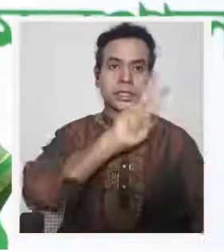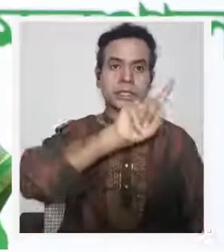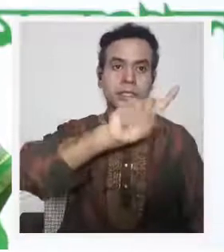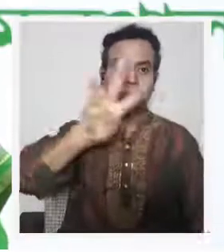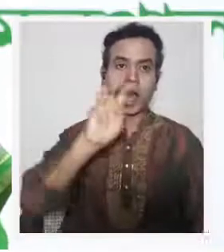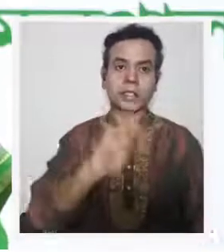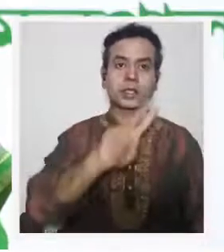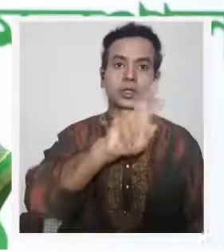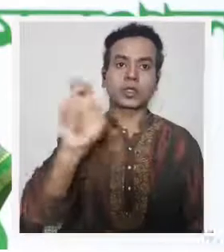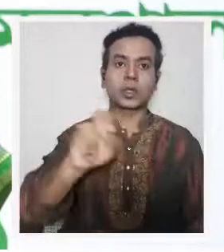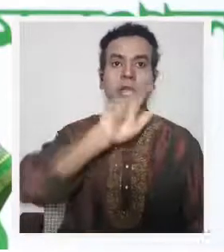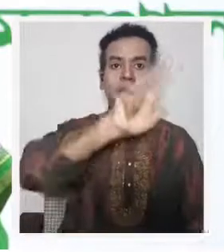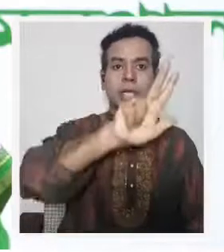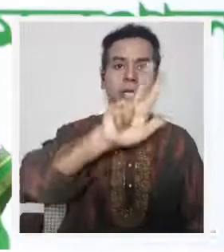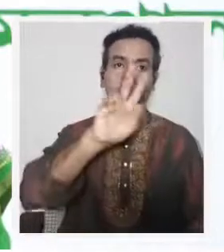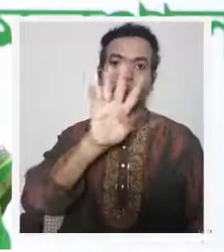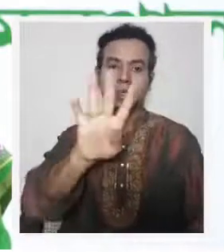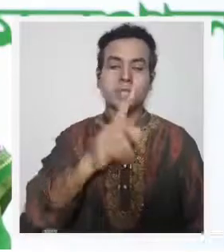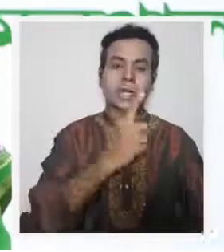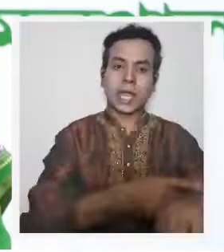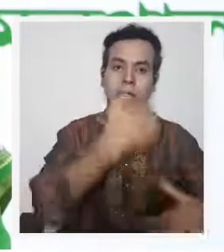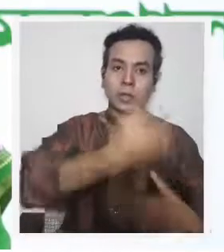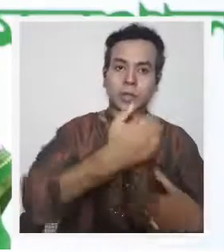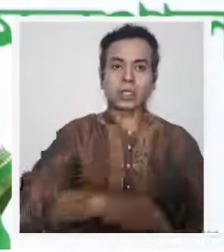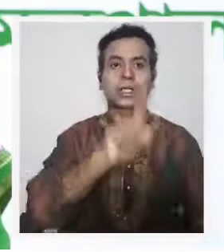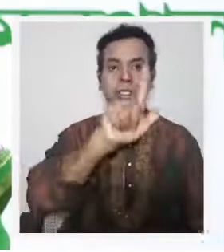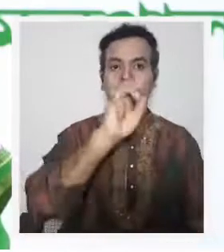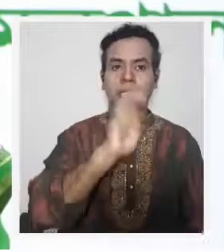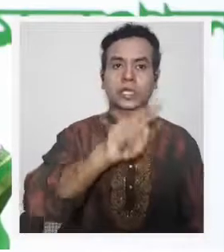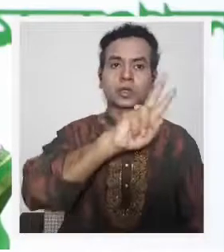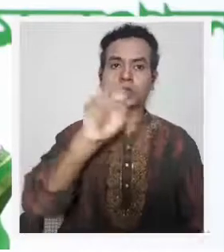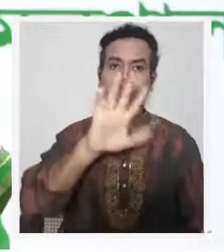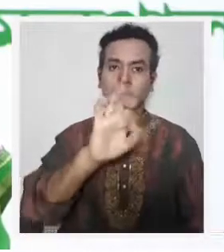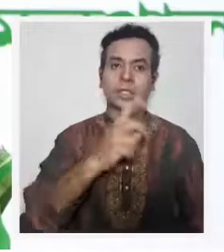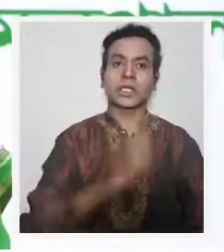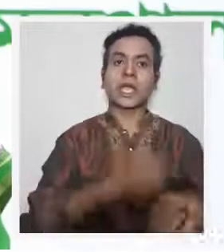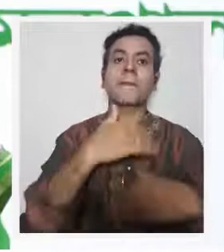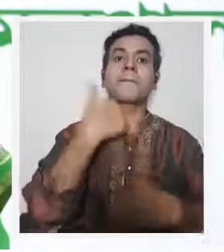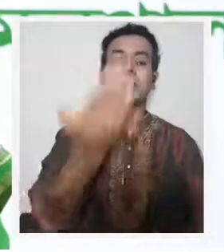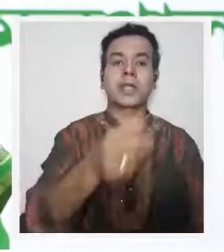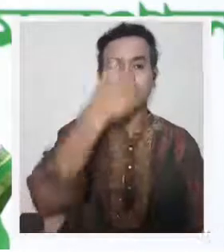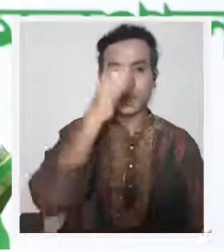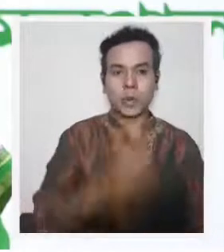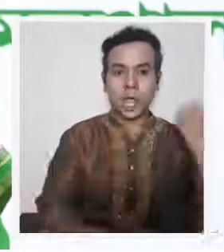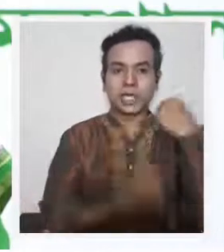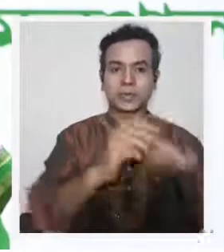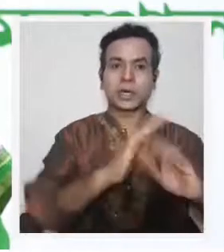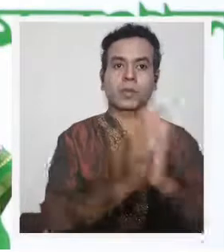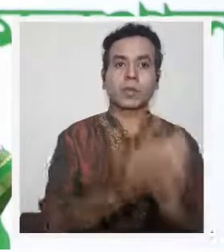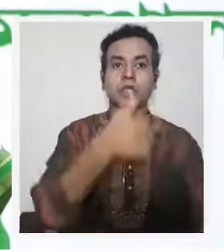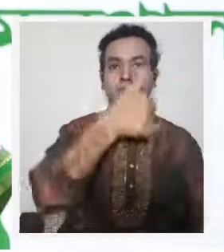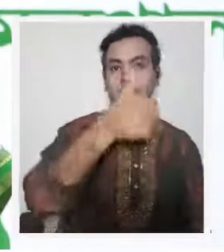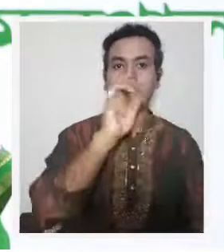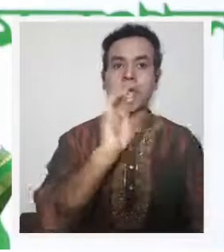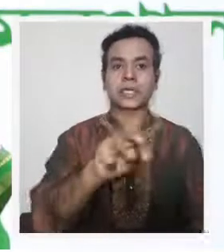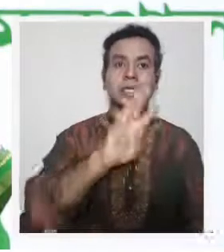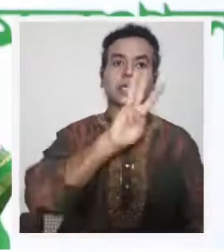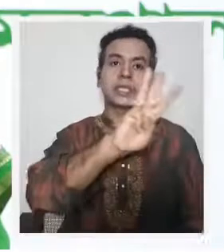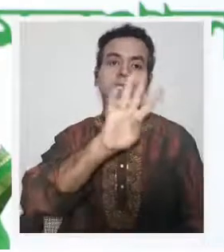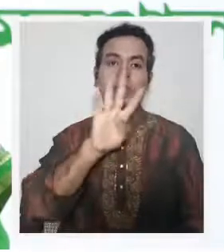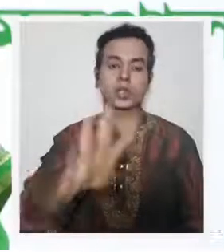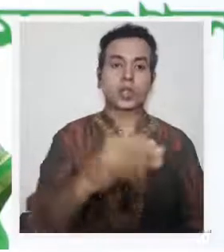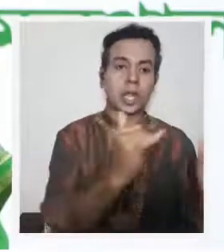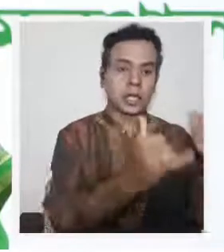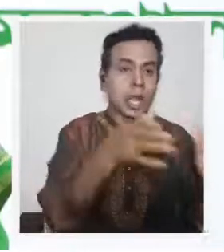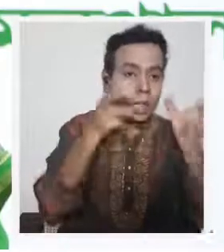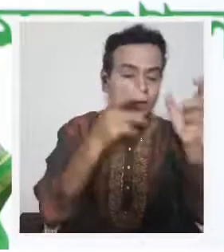2,258 জন। মোট আইসোলেশন সংখ্যা 13,284টি, ঢাকা মহানগরীতে 7,250টি